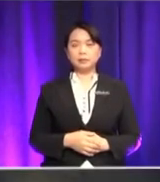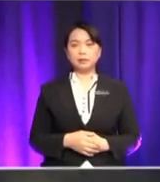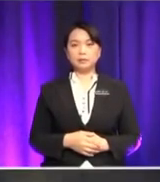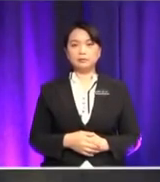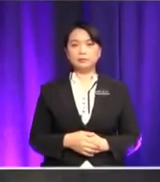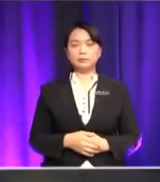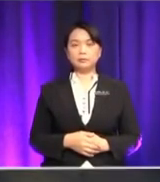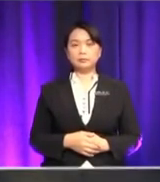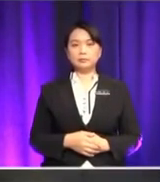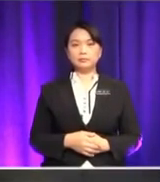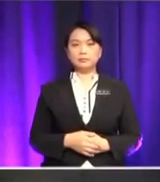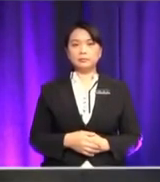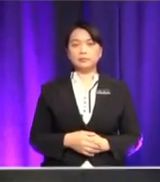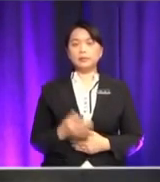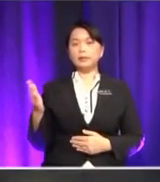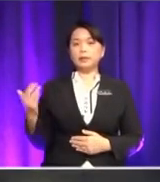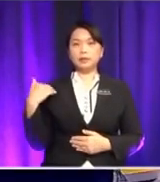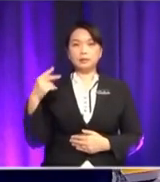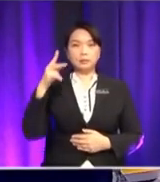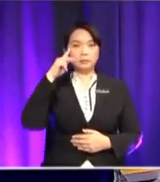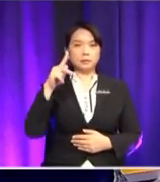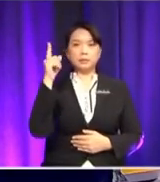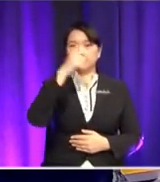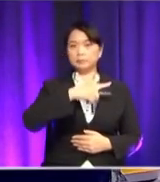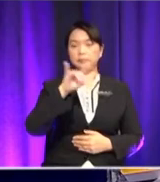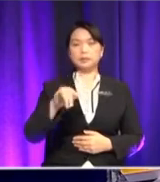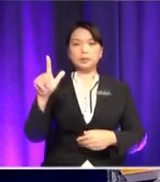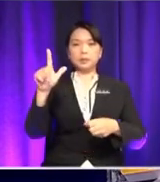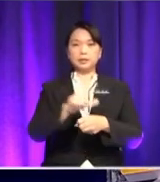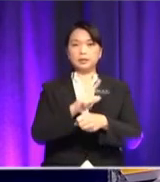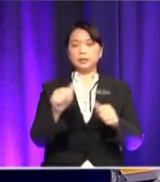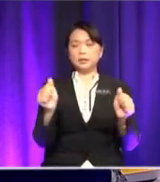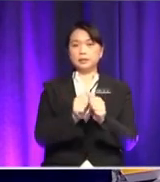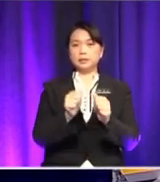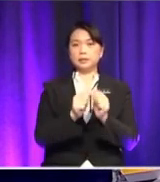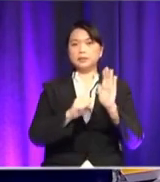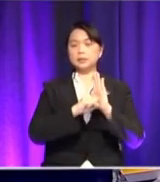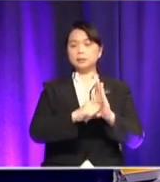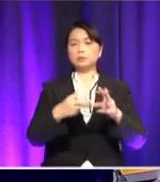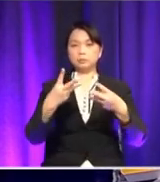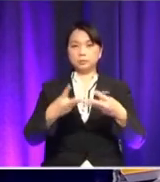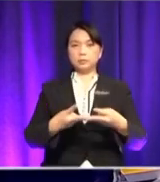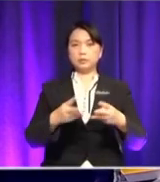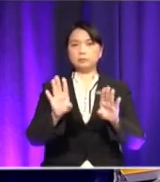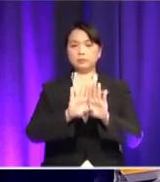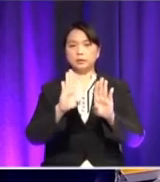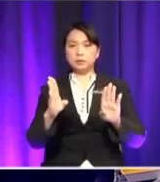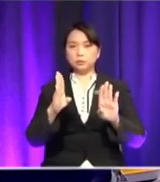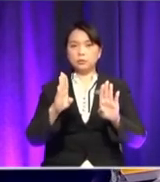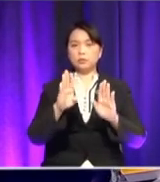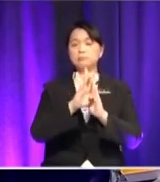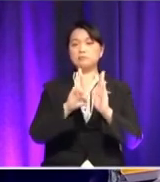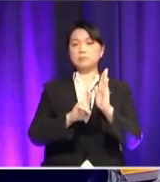di punya pandangan hadapan yang lengkap dengan simbol piawai pintu berengsel